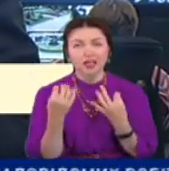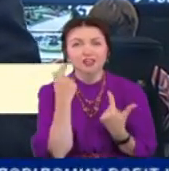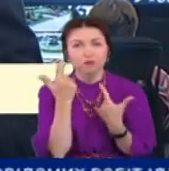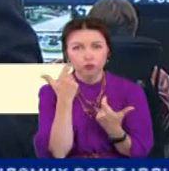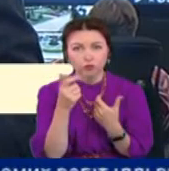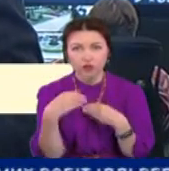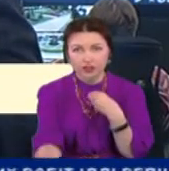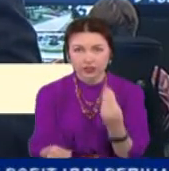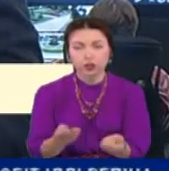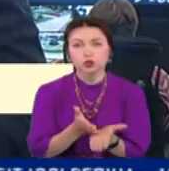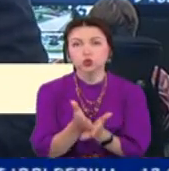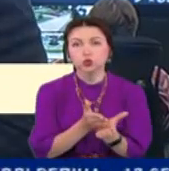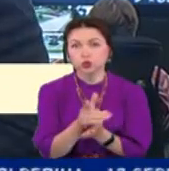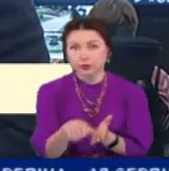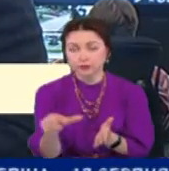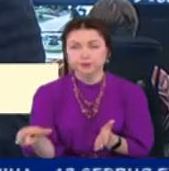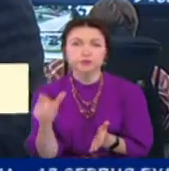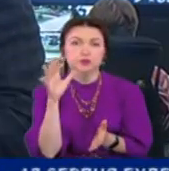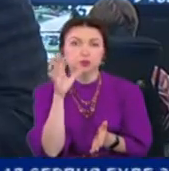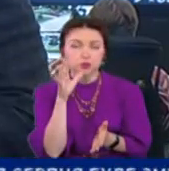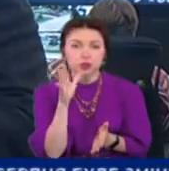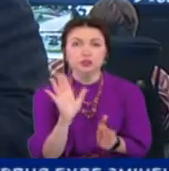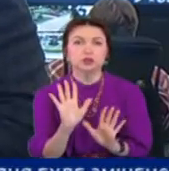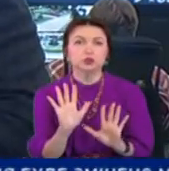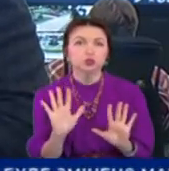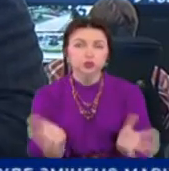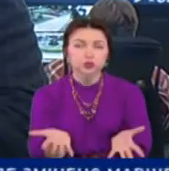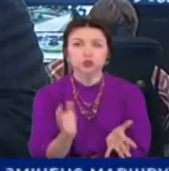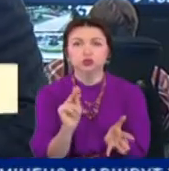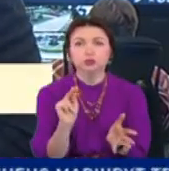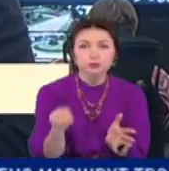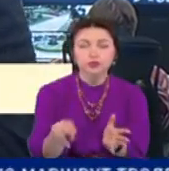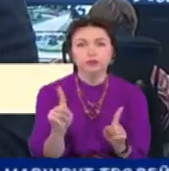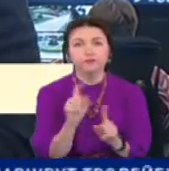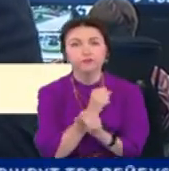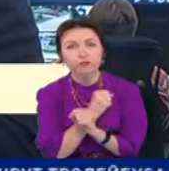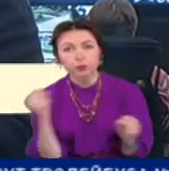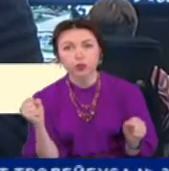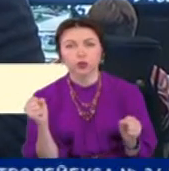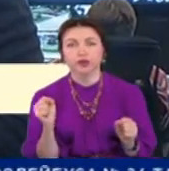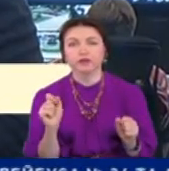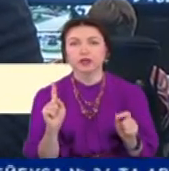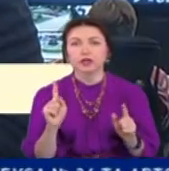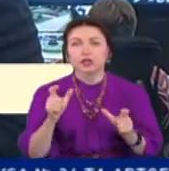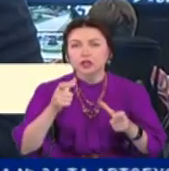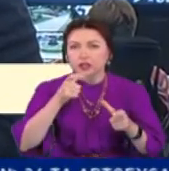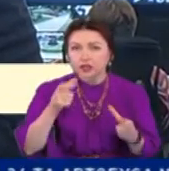служби у разі хлопків, не дай Боже, вибухів,